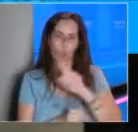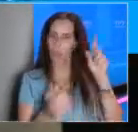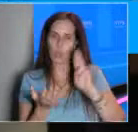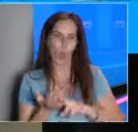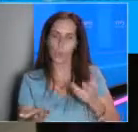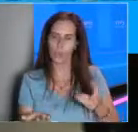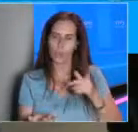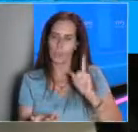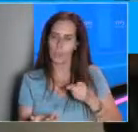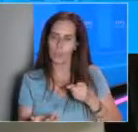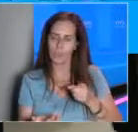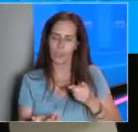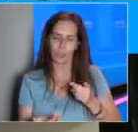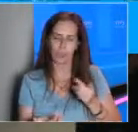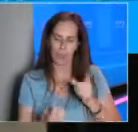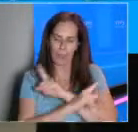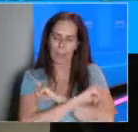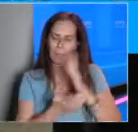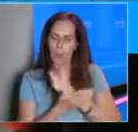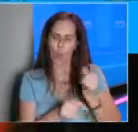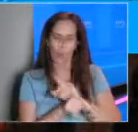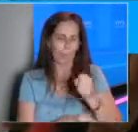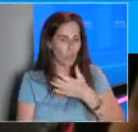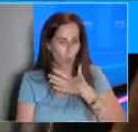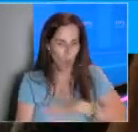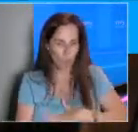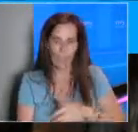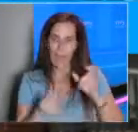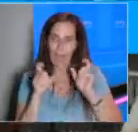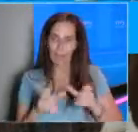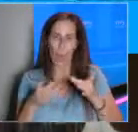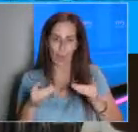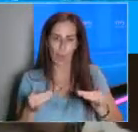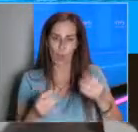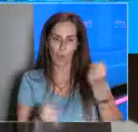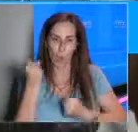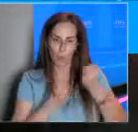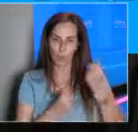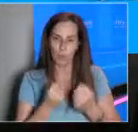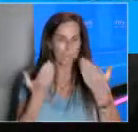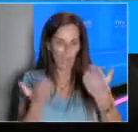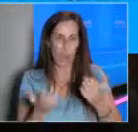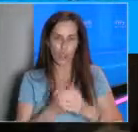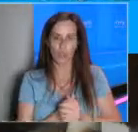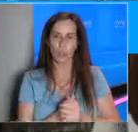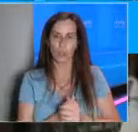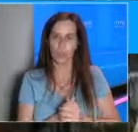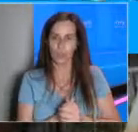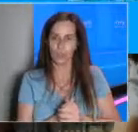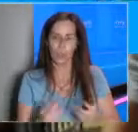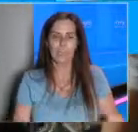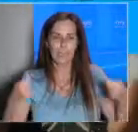נכונה. צריך להימנע מהחלטות שרירותיות. אם אתה רוצה למנוע הדבקות ברכבים פרטיים, בבקשה,